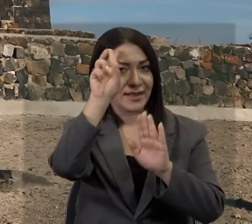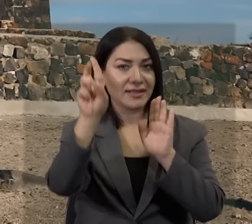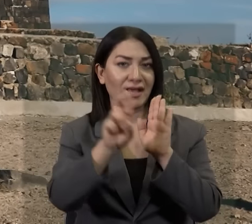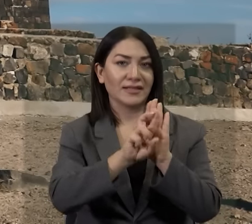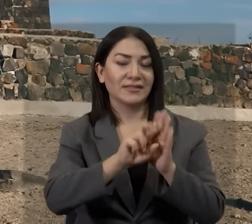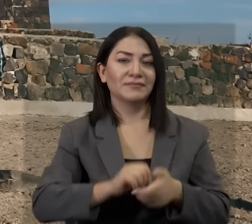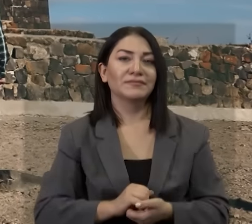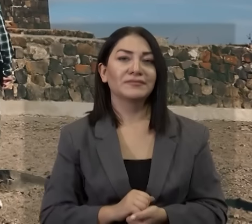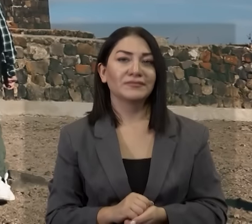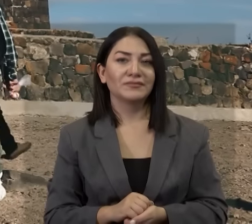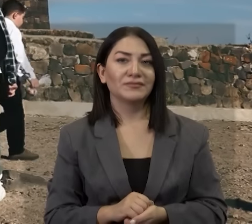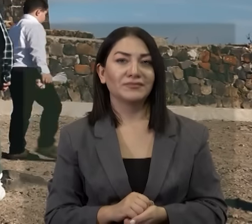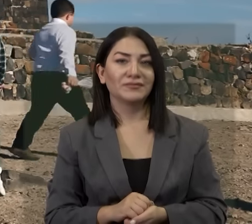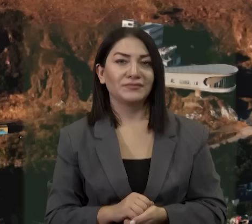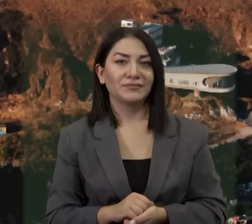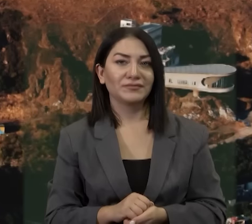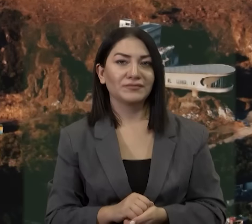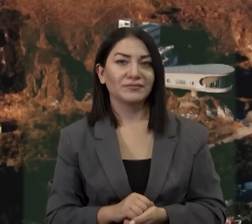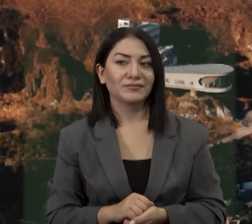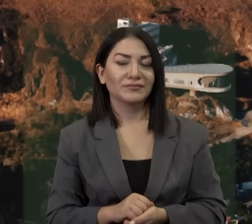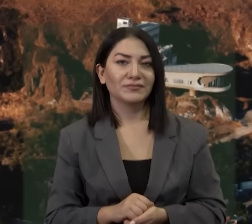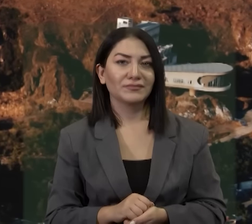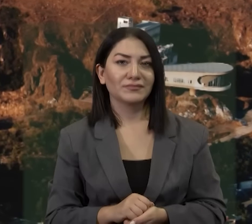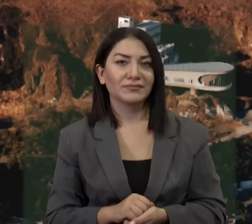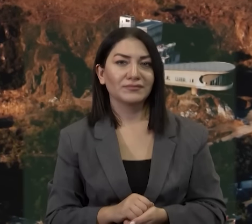Հանգստանանք ու նոր մտնենք եկեղեցի էլի։